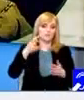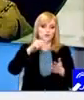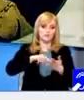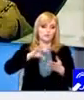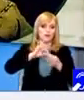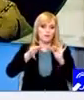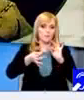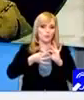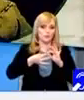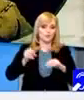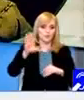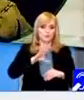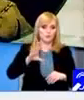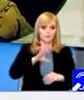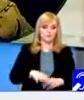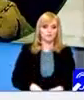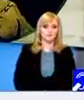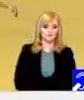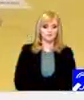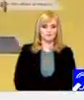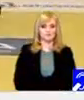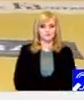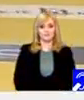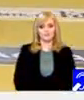european. Finalul a fost unul de infarct.